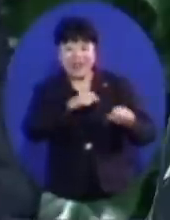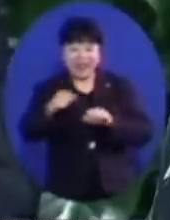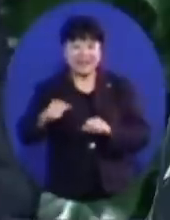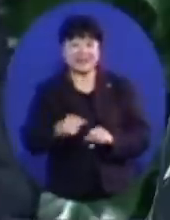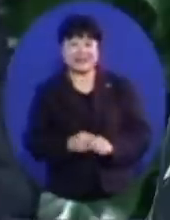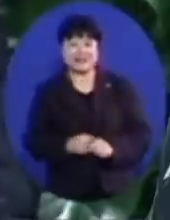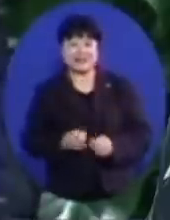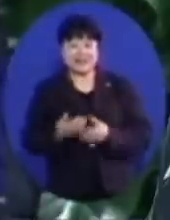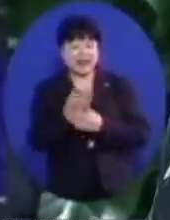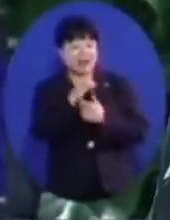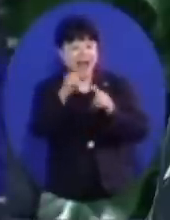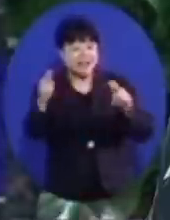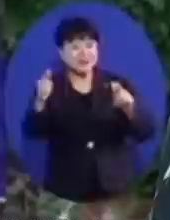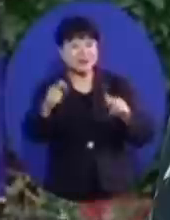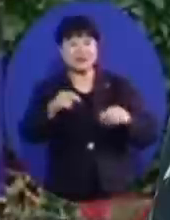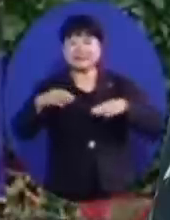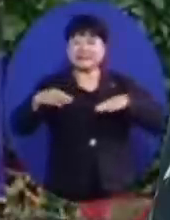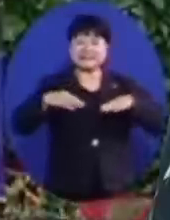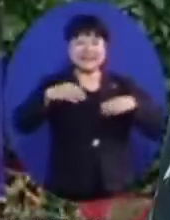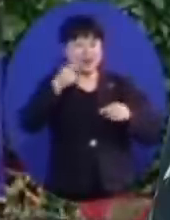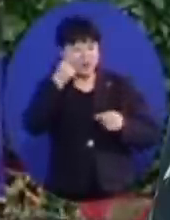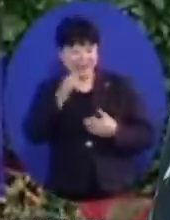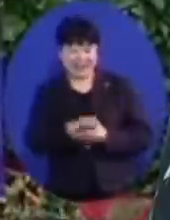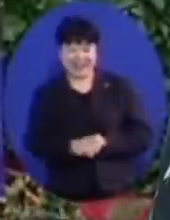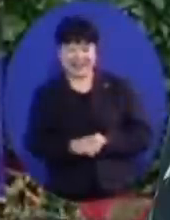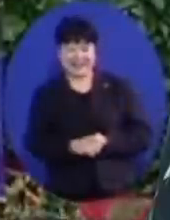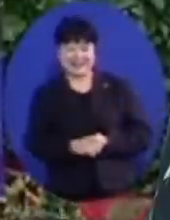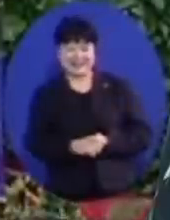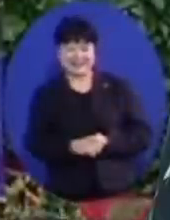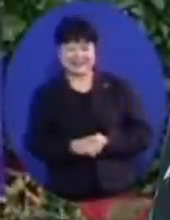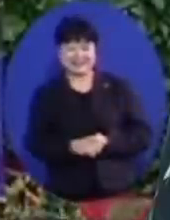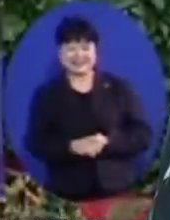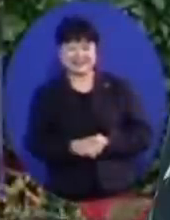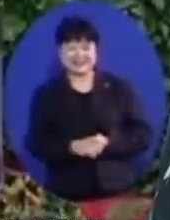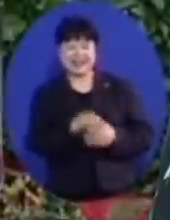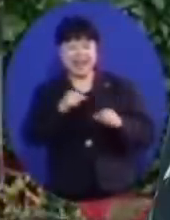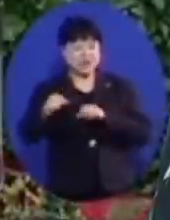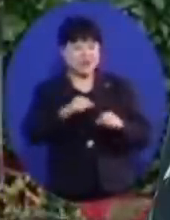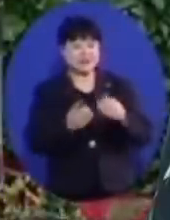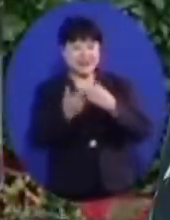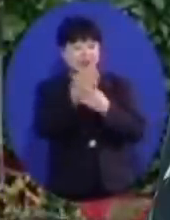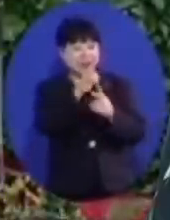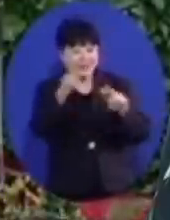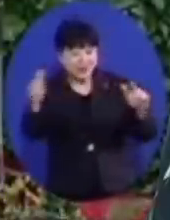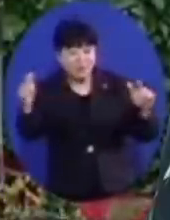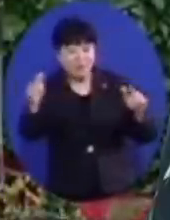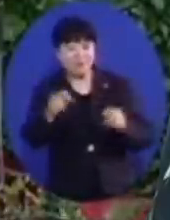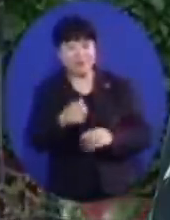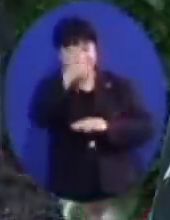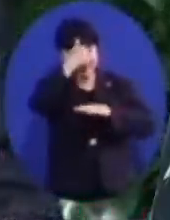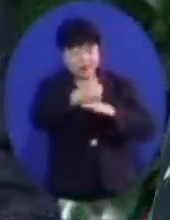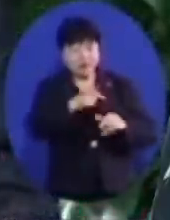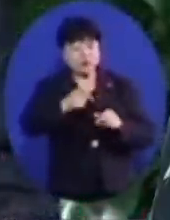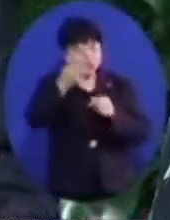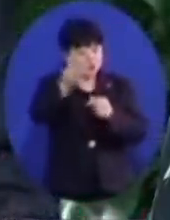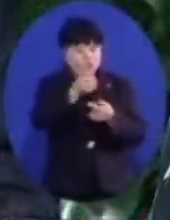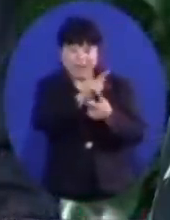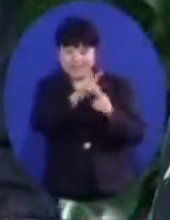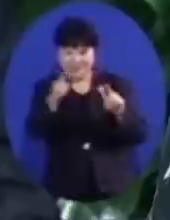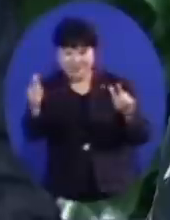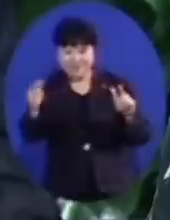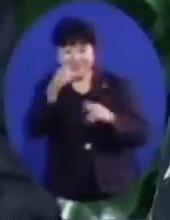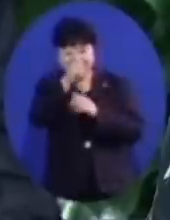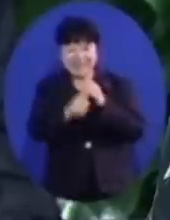행위에서 난 것이 아니니 내가 누군지 자랑하지 못하게 함이라 행위에서 그 결과로 구원을 준 것이 아니라